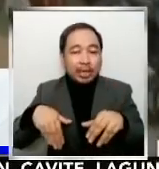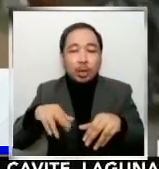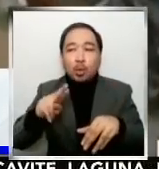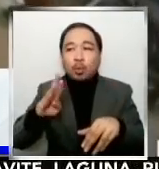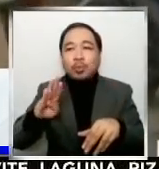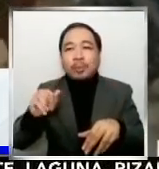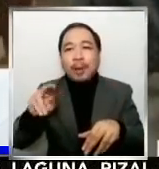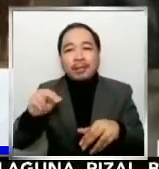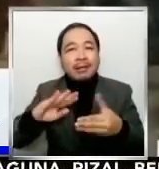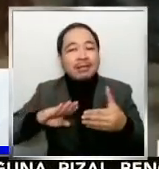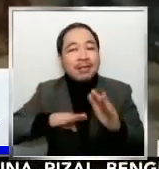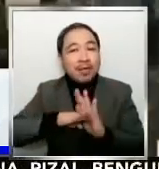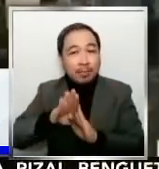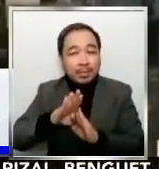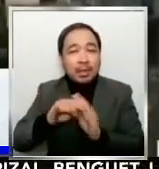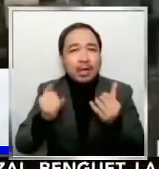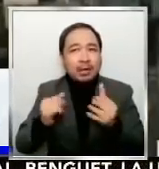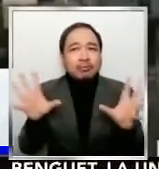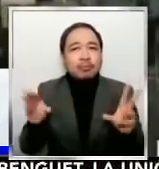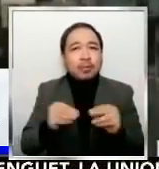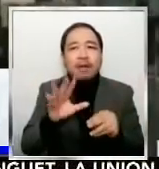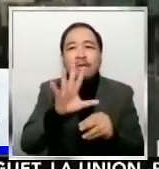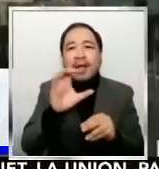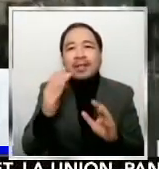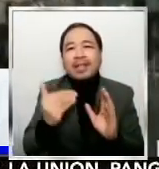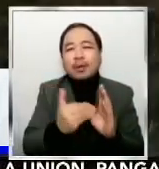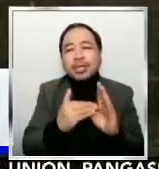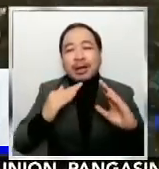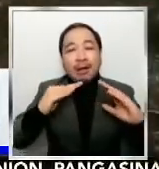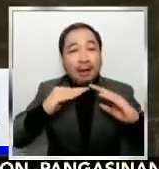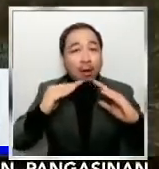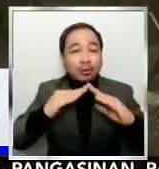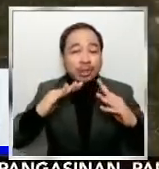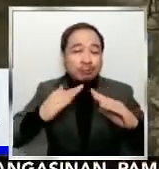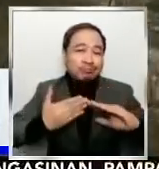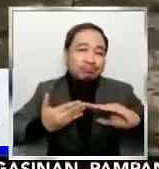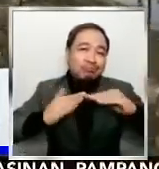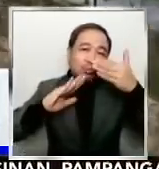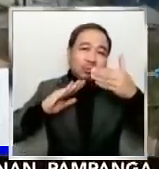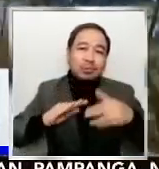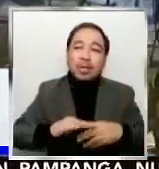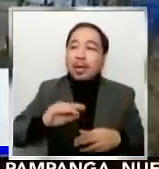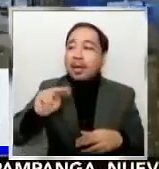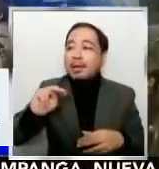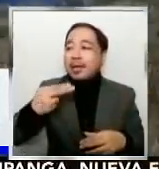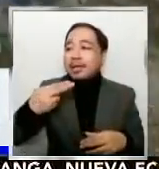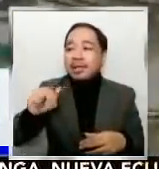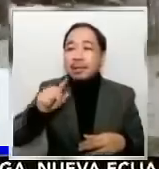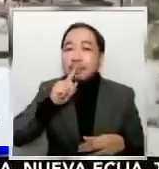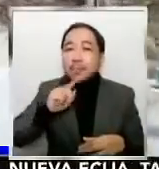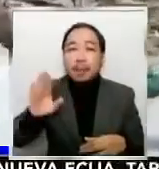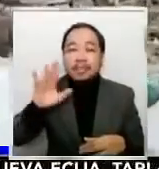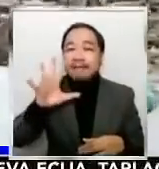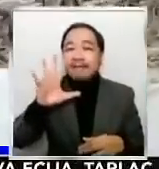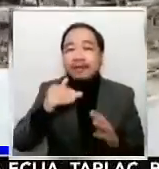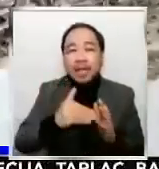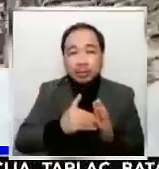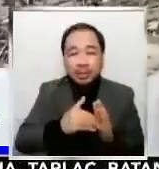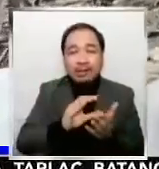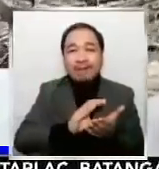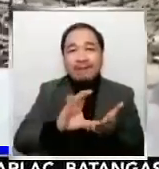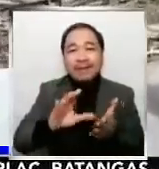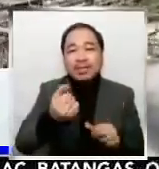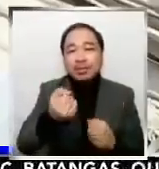nasa mahigit 500,000 na kabahayan ang nasira. Nangako rin ng NHA ng 5,000 na cash assistance para sa mga nawala ng tirahan